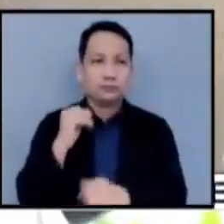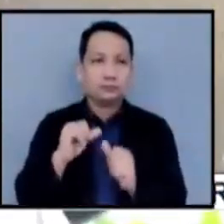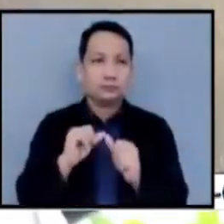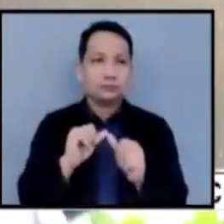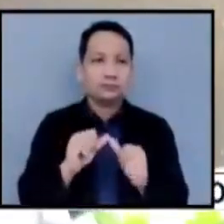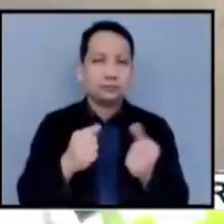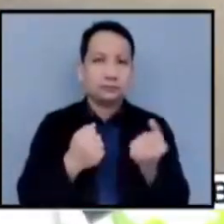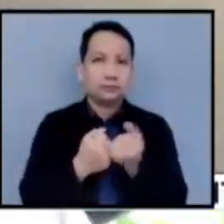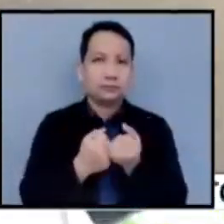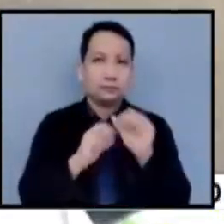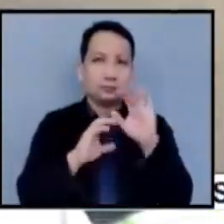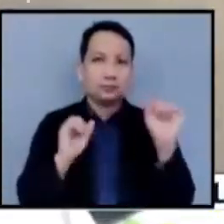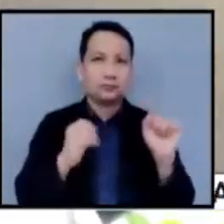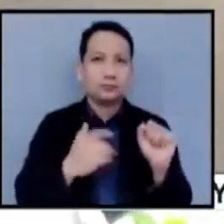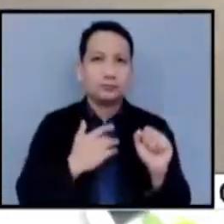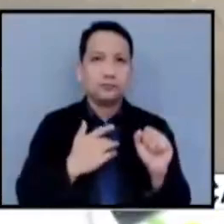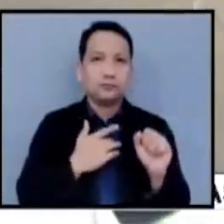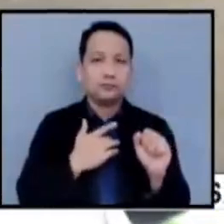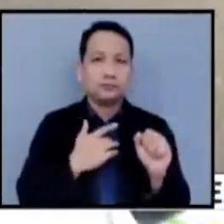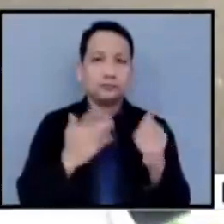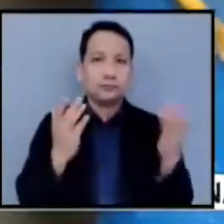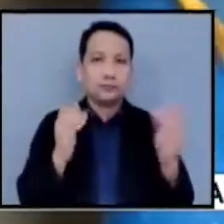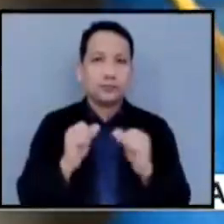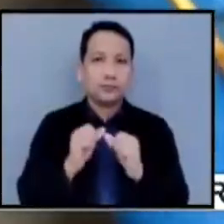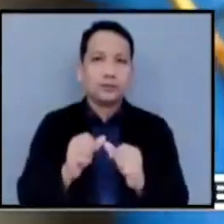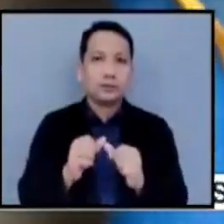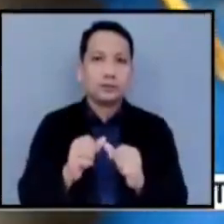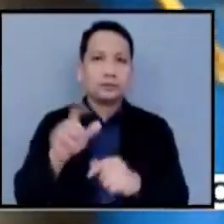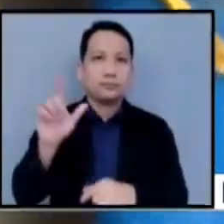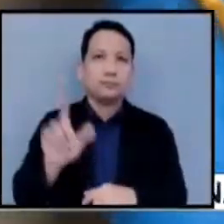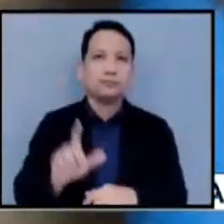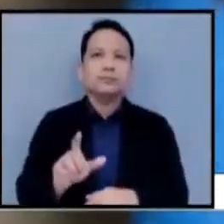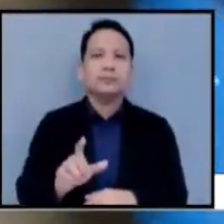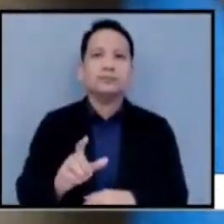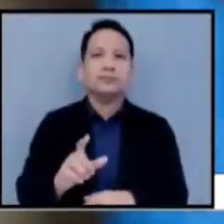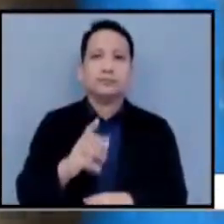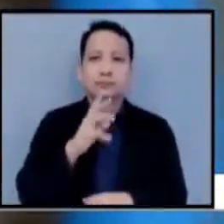mararanasan ng mga service area ay mababang water pressure.